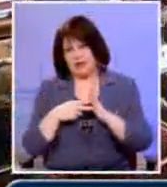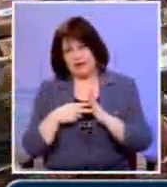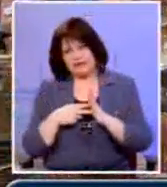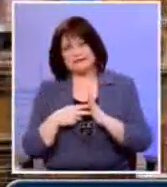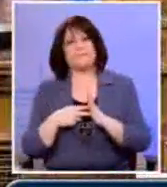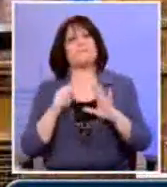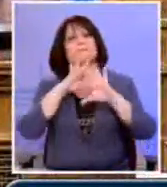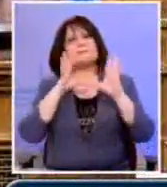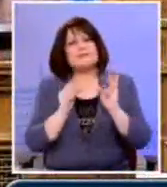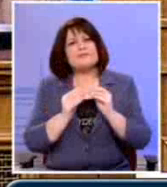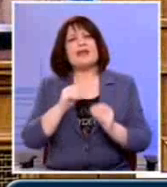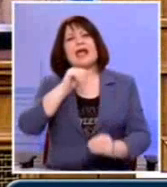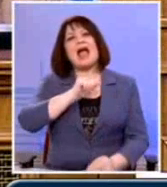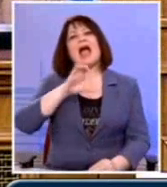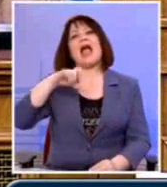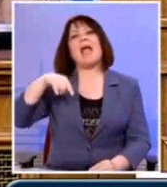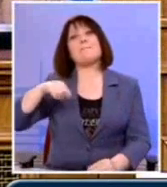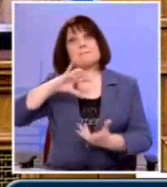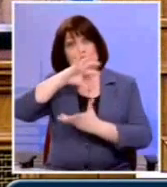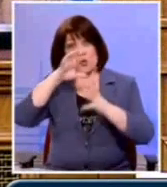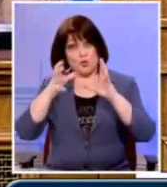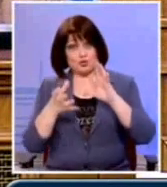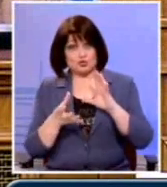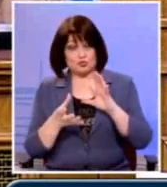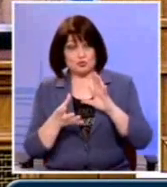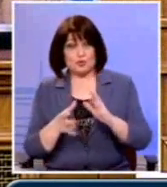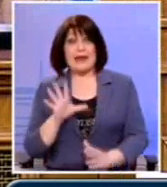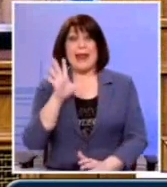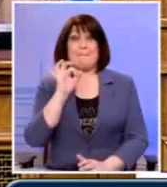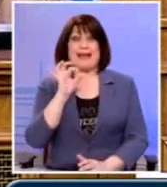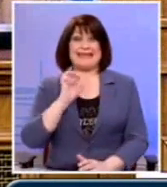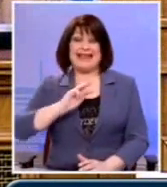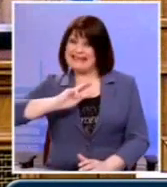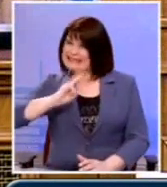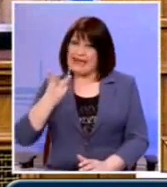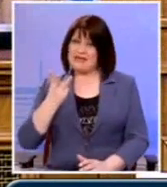το συνολικό ακαθάριστο εθνικό εισόδημα του πλανήτη ήταν γύρω στα 53 εκατομμύρια.